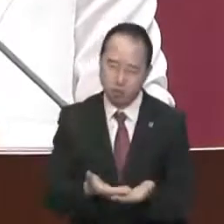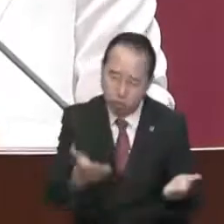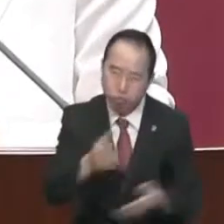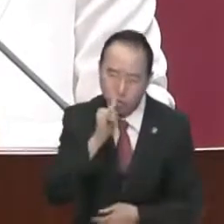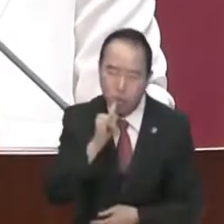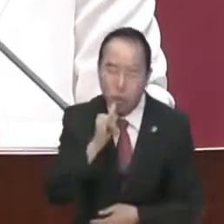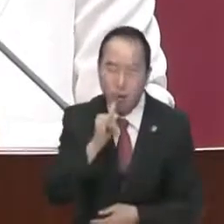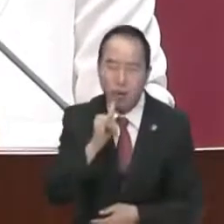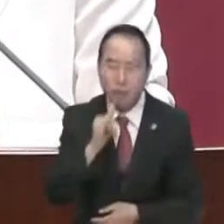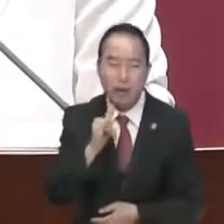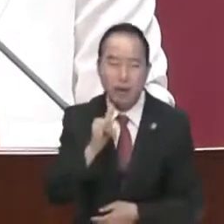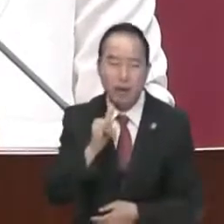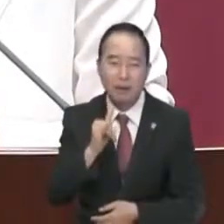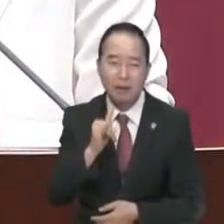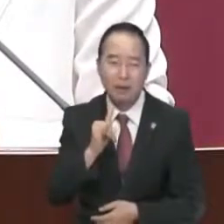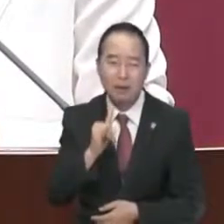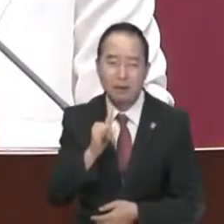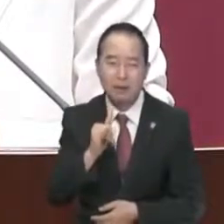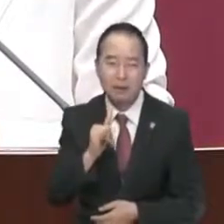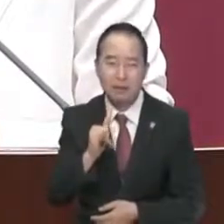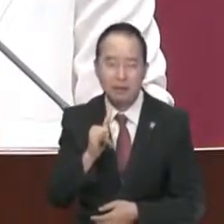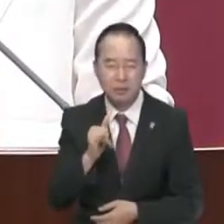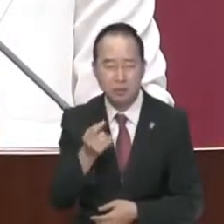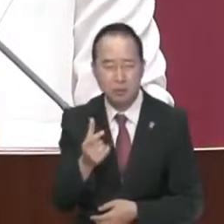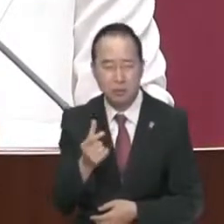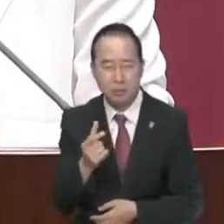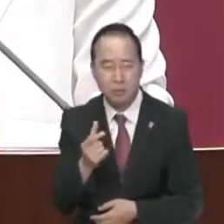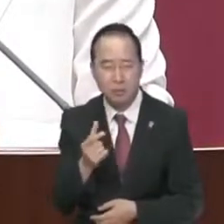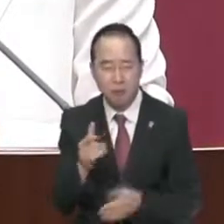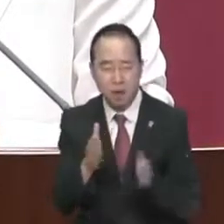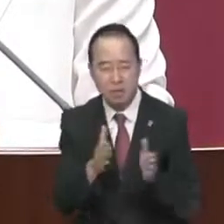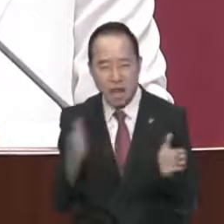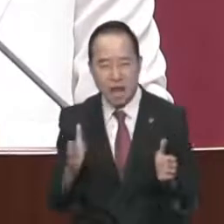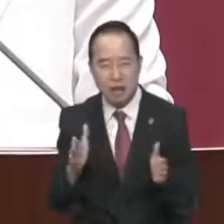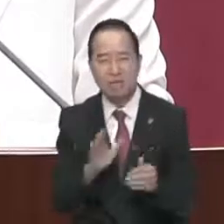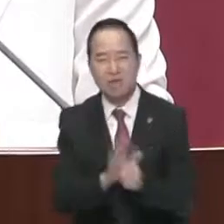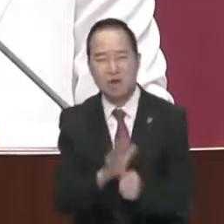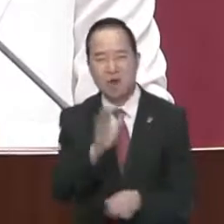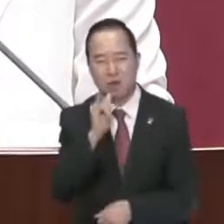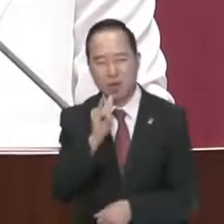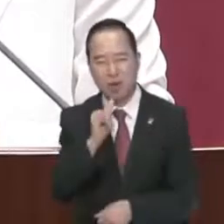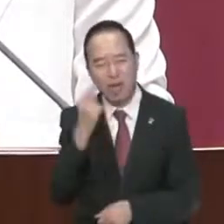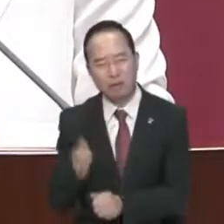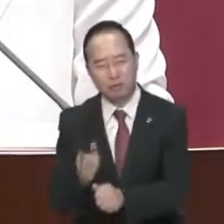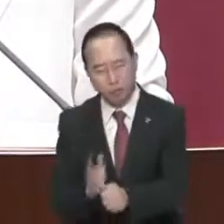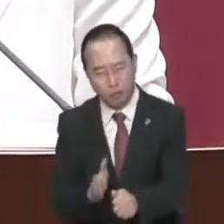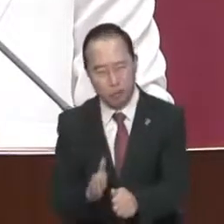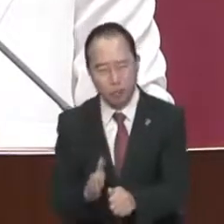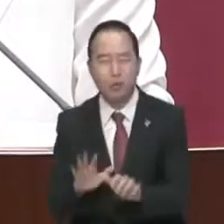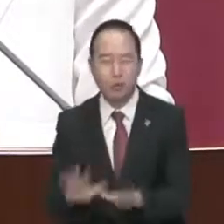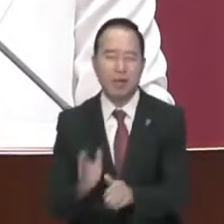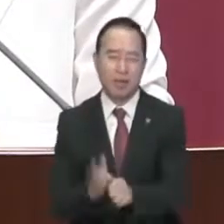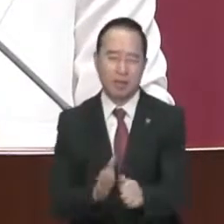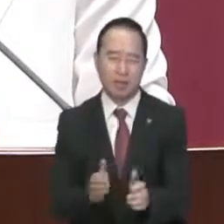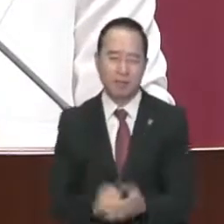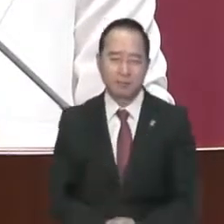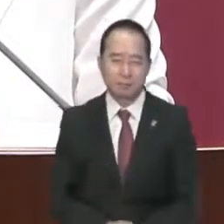조금이라도 이유만 되면 그 범위를 넓혀서 지원을 받을 수 있도록 해주십시오. 이렇게 요청을